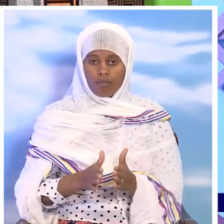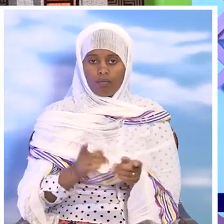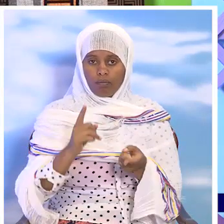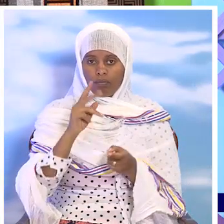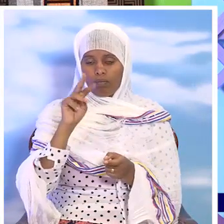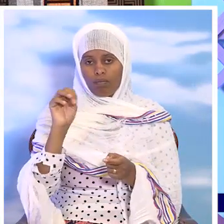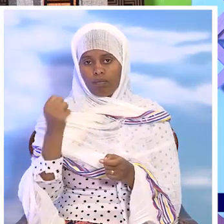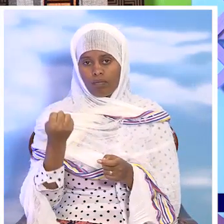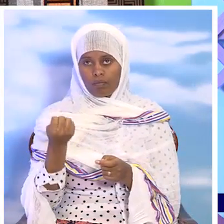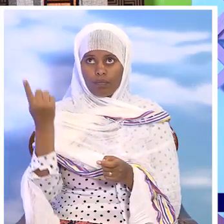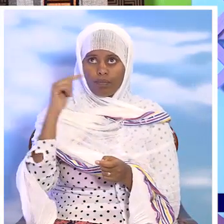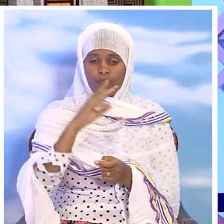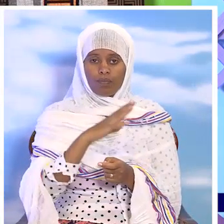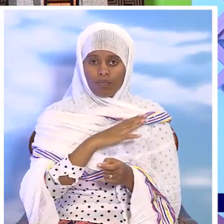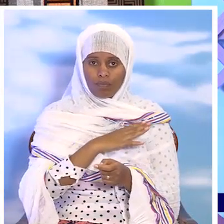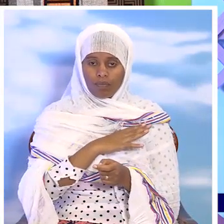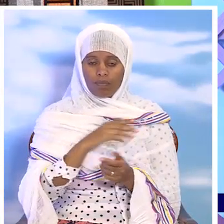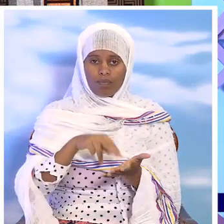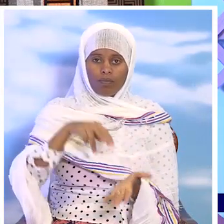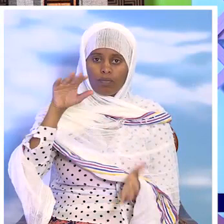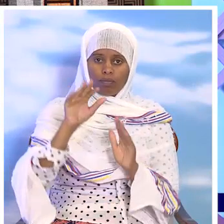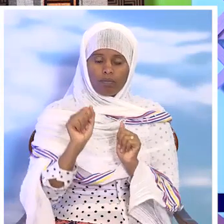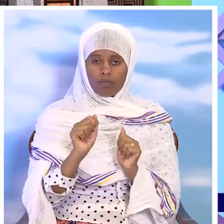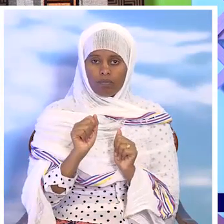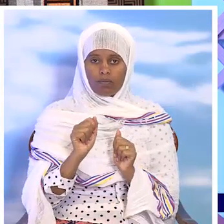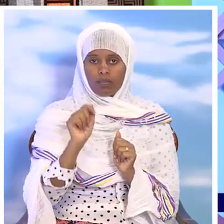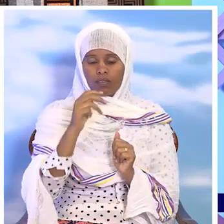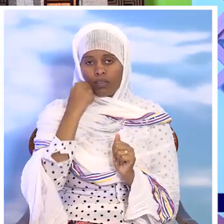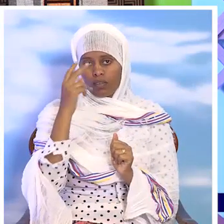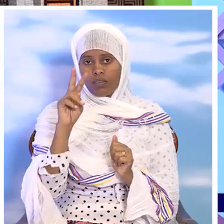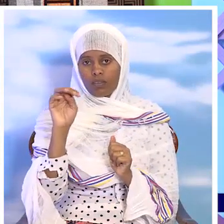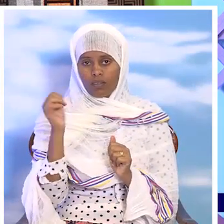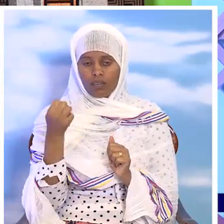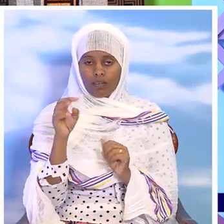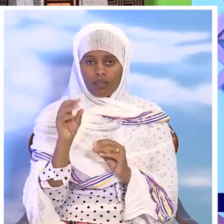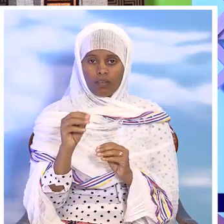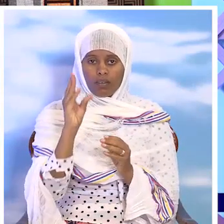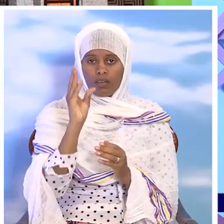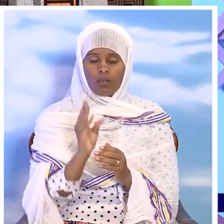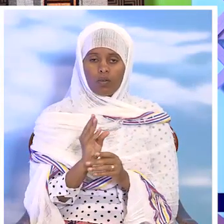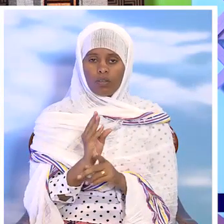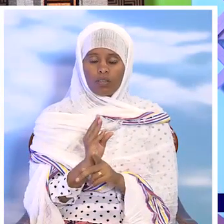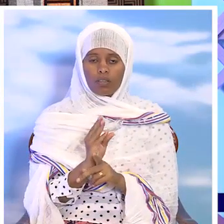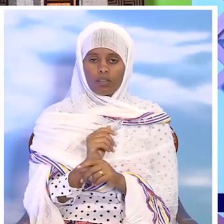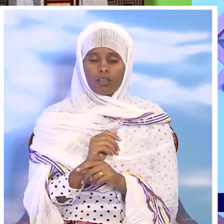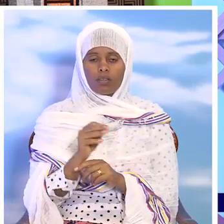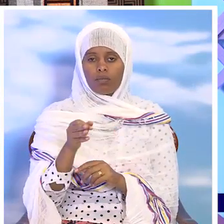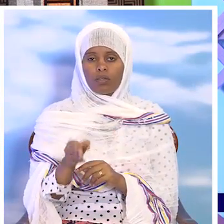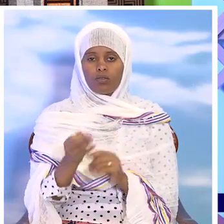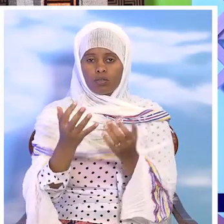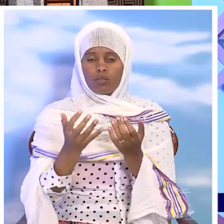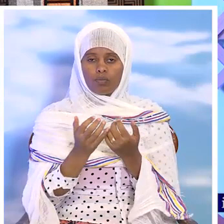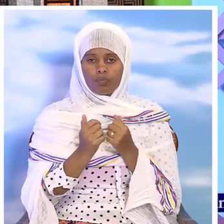እዩ። ናይ ጎይታና መድሓኒናን ኢየሱስ ክርስቶስ ትንሳያ እንተርእና እውን እዚ ዕለት እዚ ማለት እዩ። ሃዋርያት ጰራቅሊጦስ